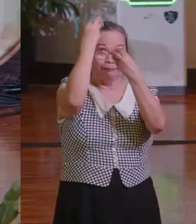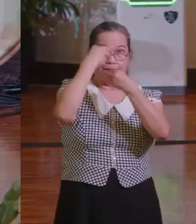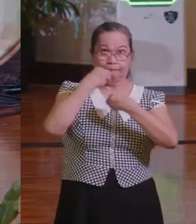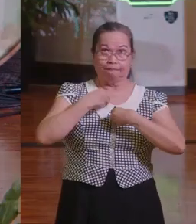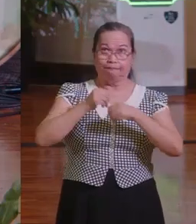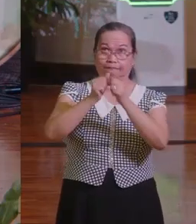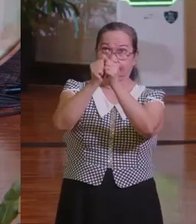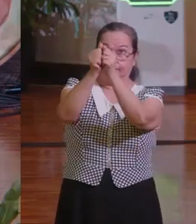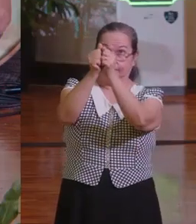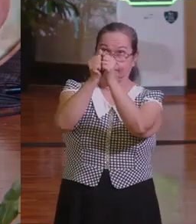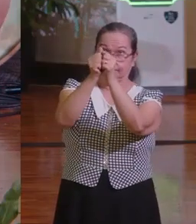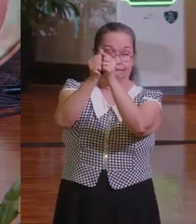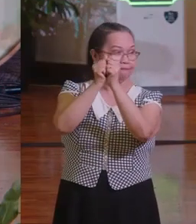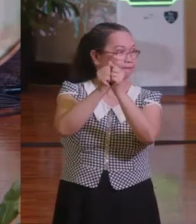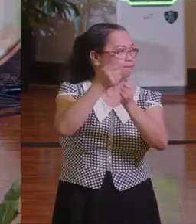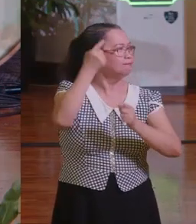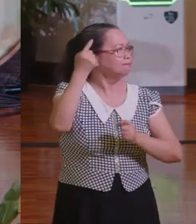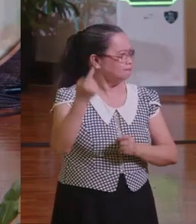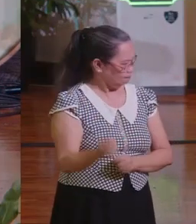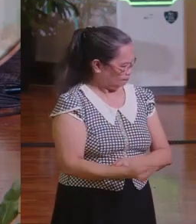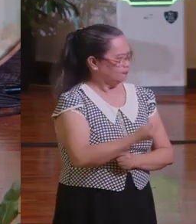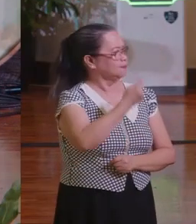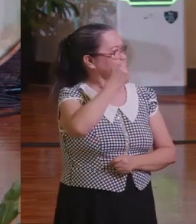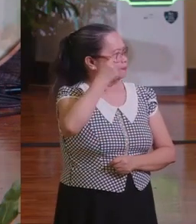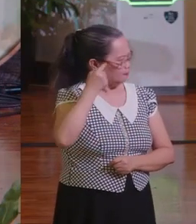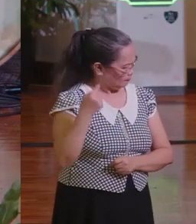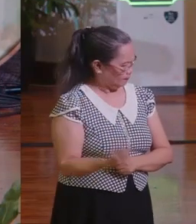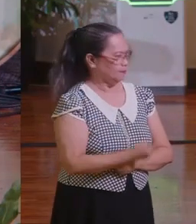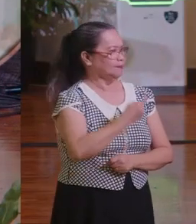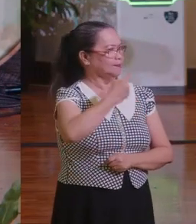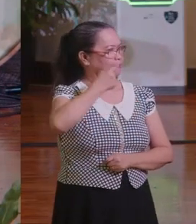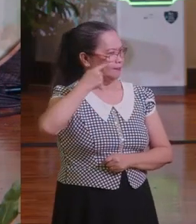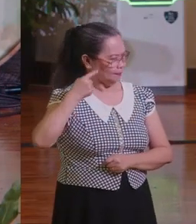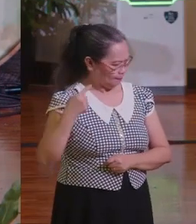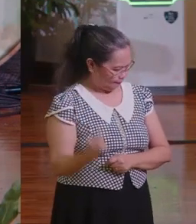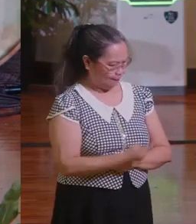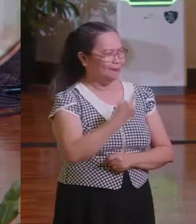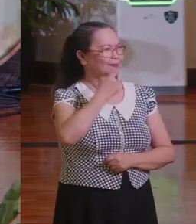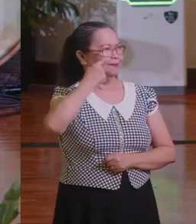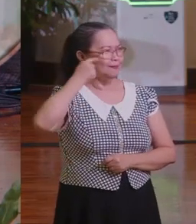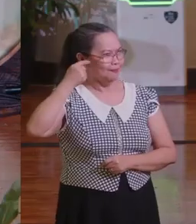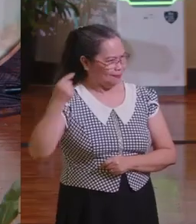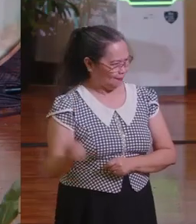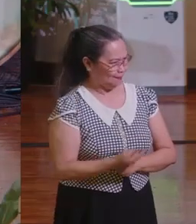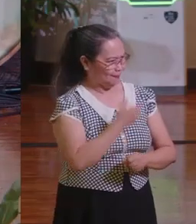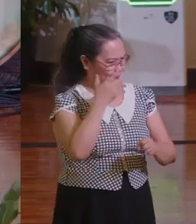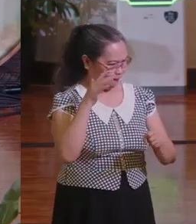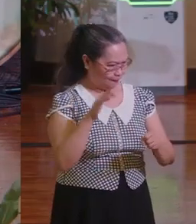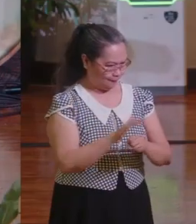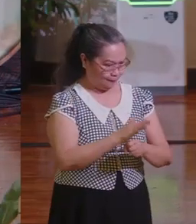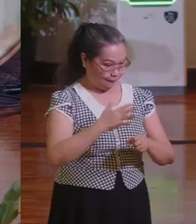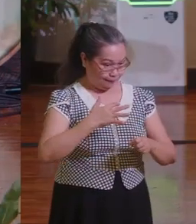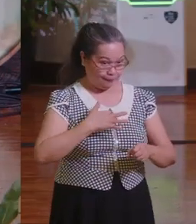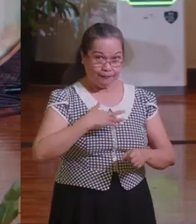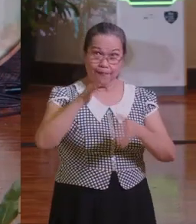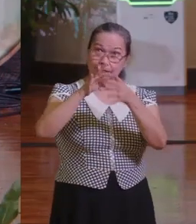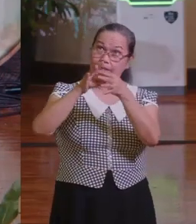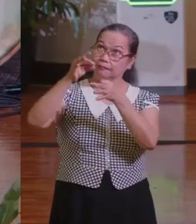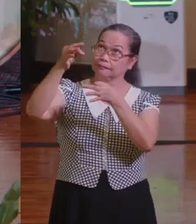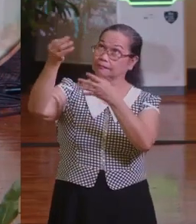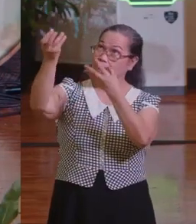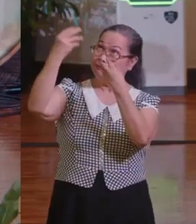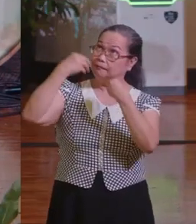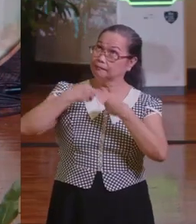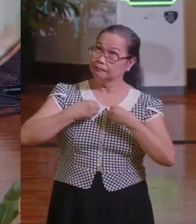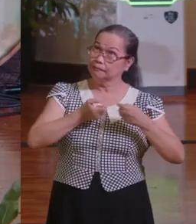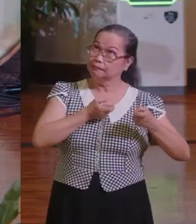continually filled. Paulit-ulit kayong maging filled. Paulit-ulit ninyong ilagay ang Espiritu sa trono ng